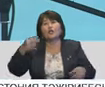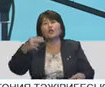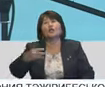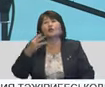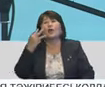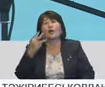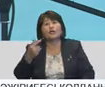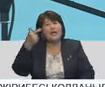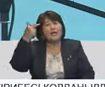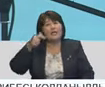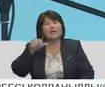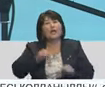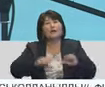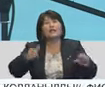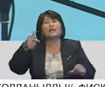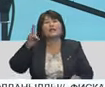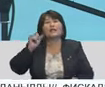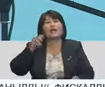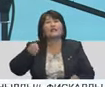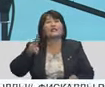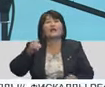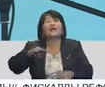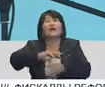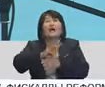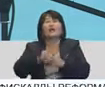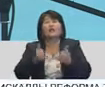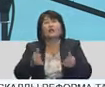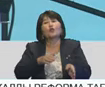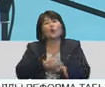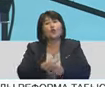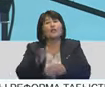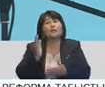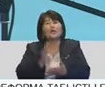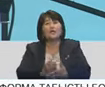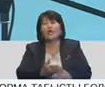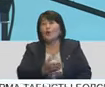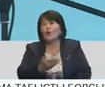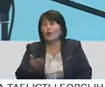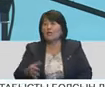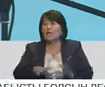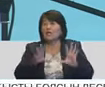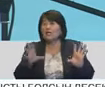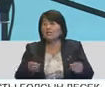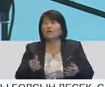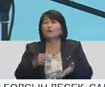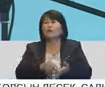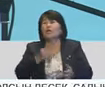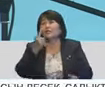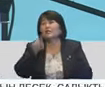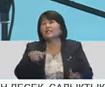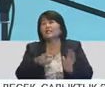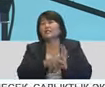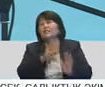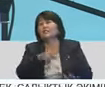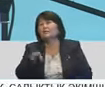23-і ғылым комитетінің гранттық қаржыландыру аясында орындалып жатыр. Олардың жалпы көлемі 1,7